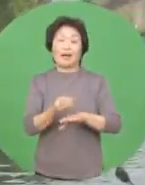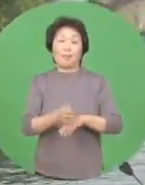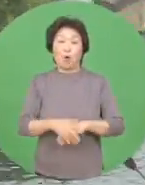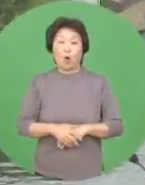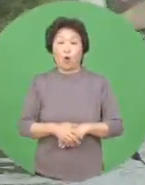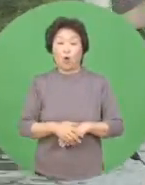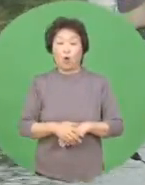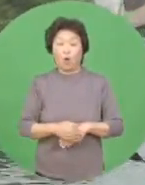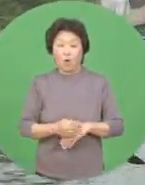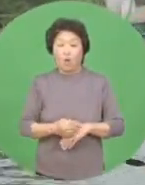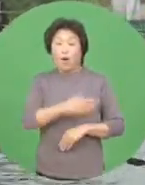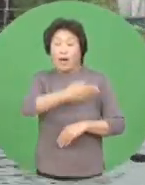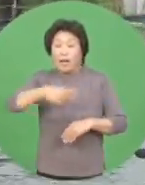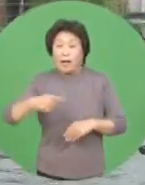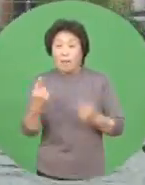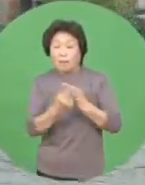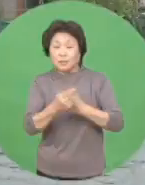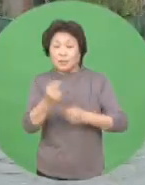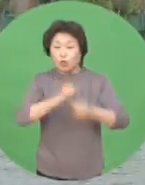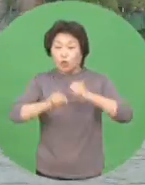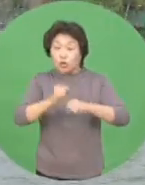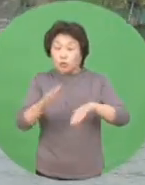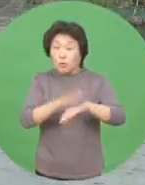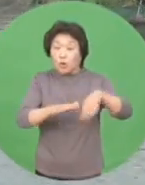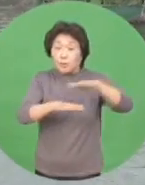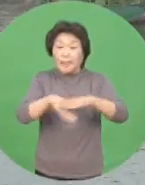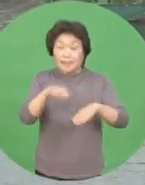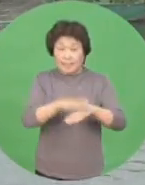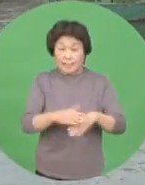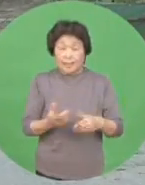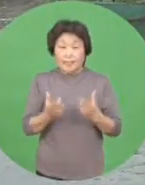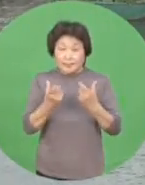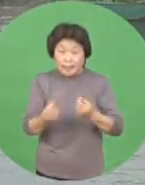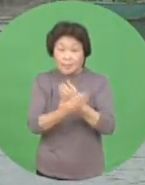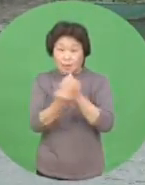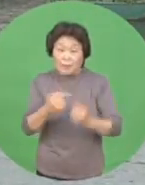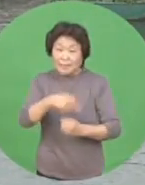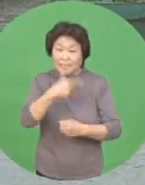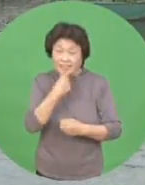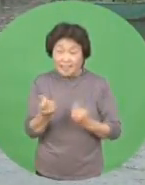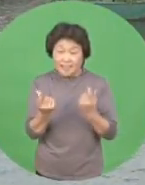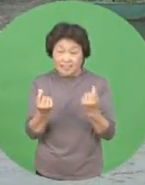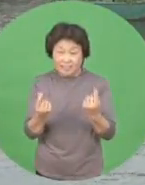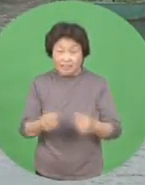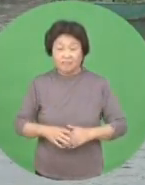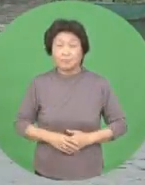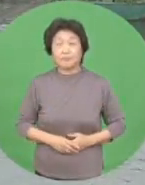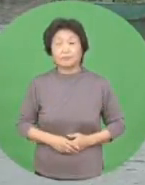川武神のような取り組みを積み重ねてしっかりと守っていきたいですね。